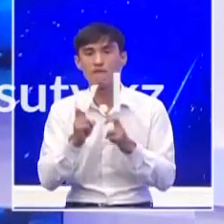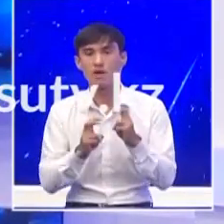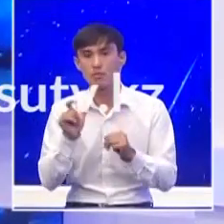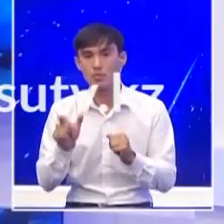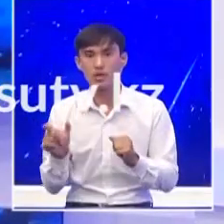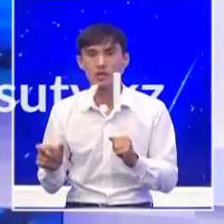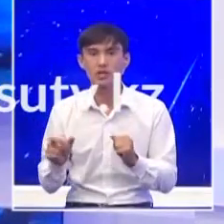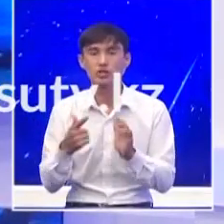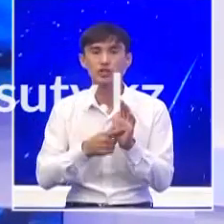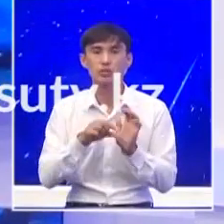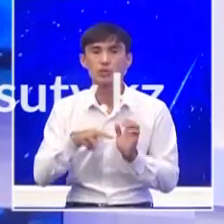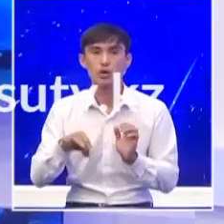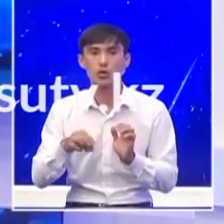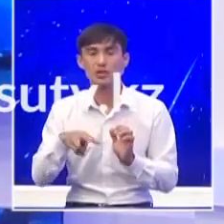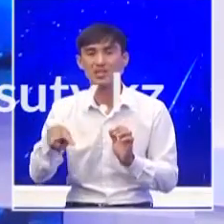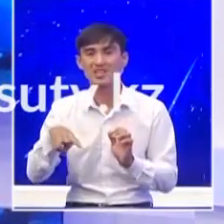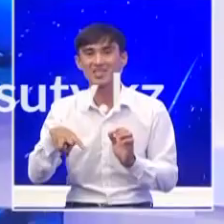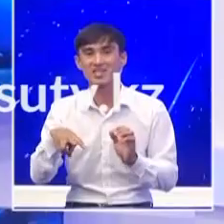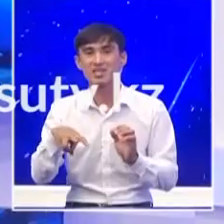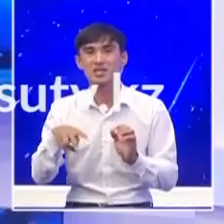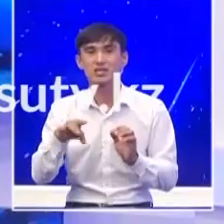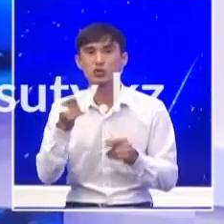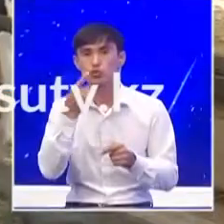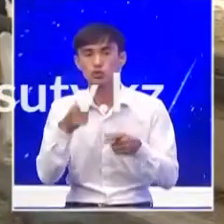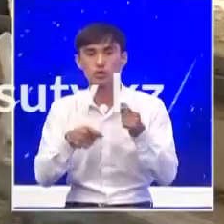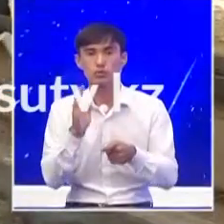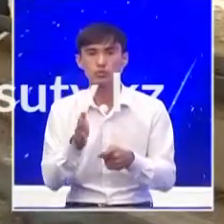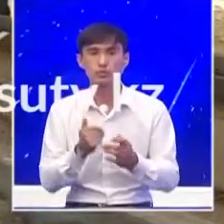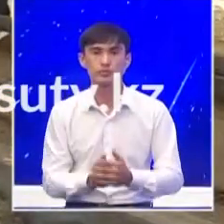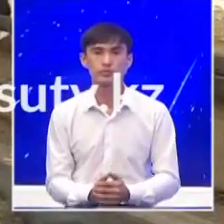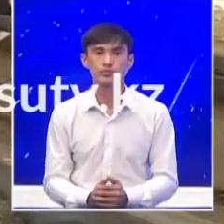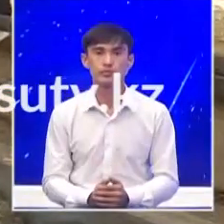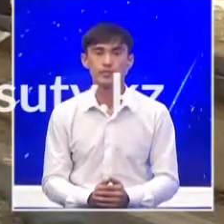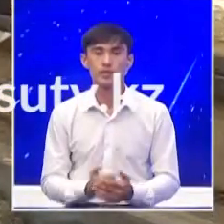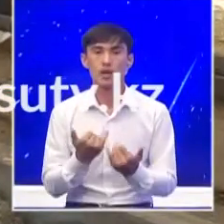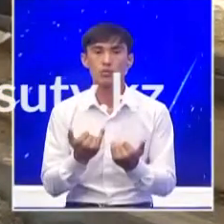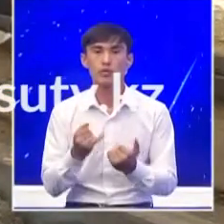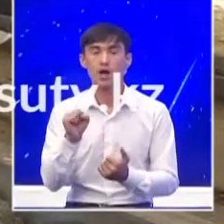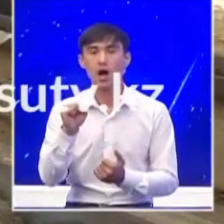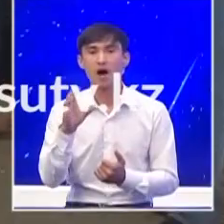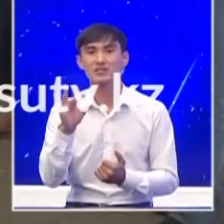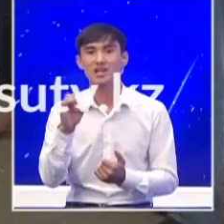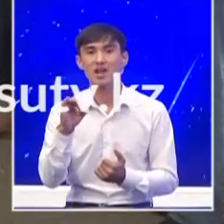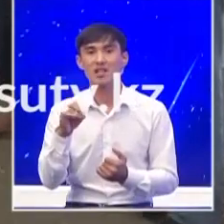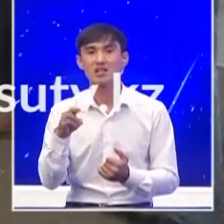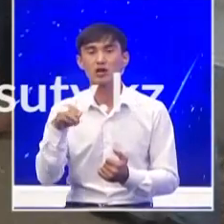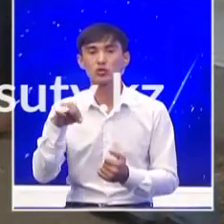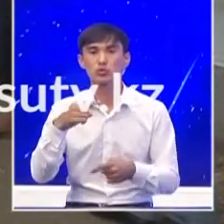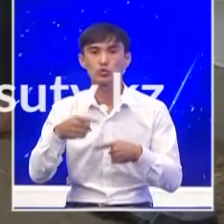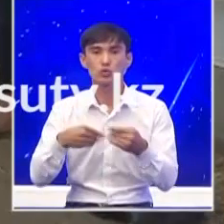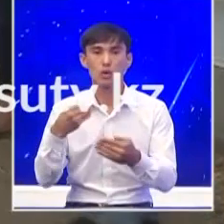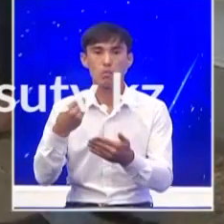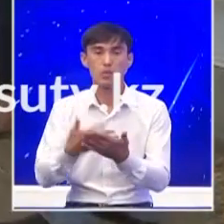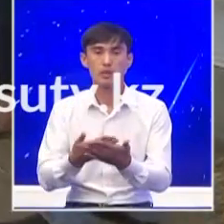халықтан жылына 7 миллион литрге дейін сүт алуға ниетті. Мұнда австралиялық тұқымда 600 бас ірі қара